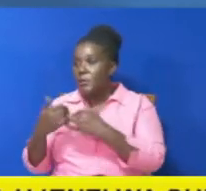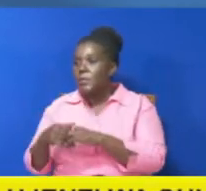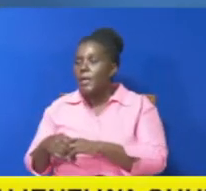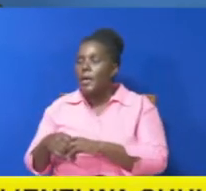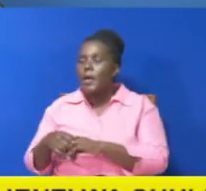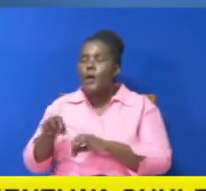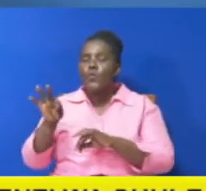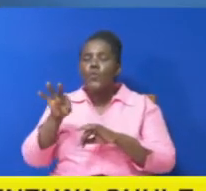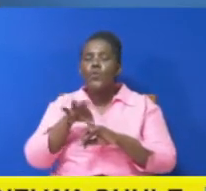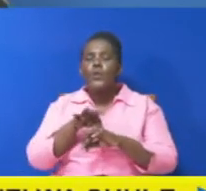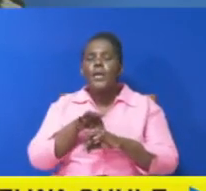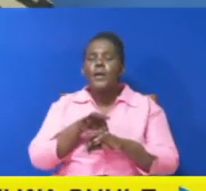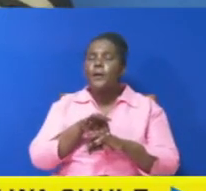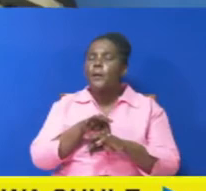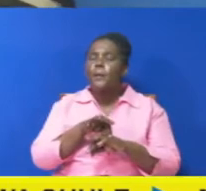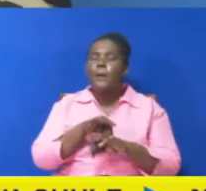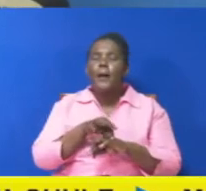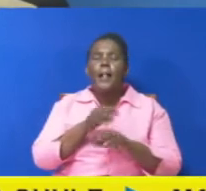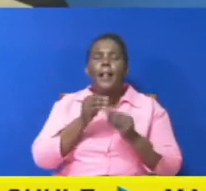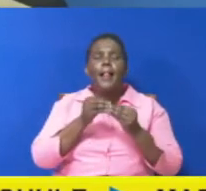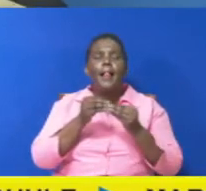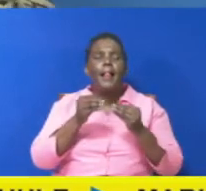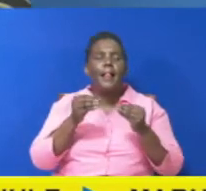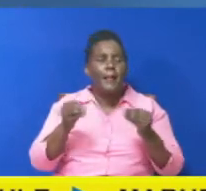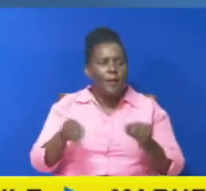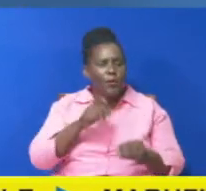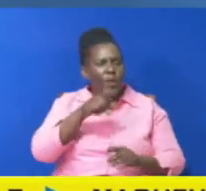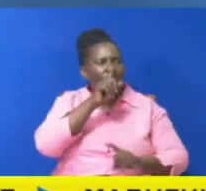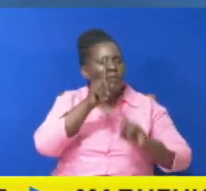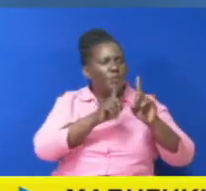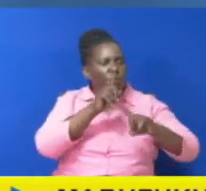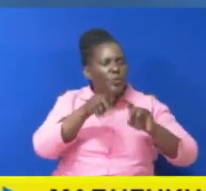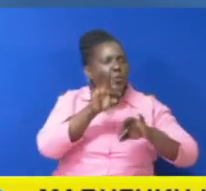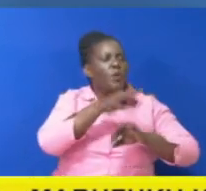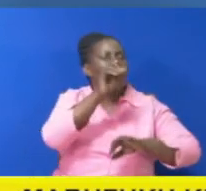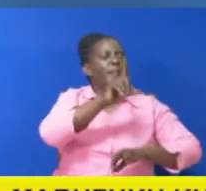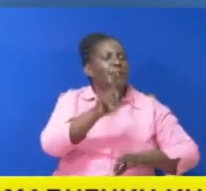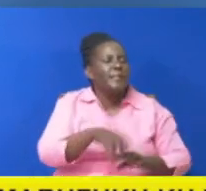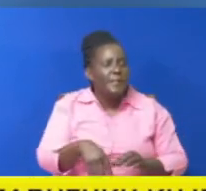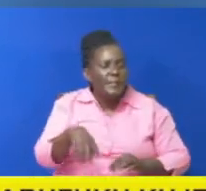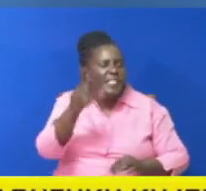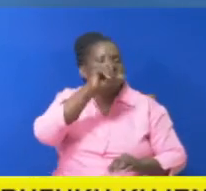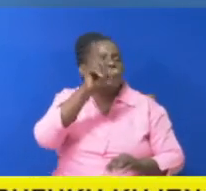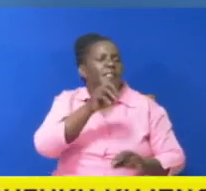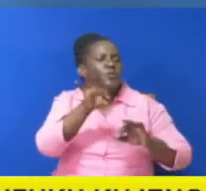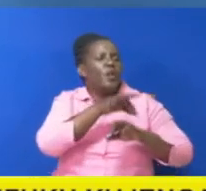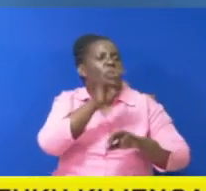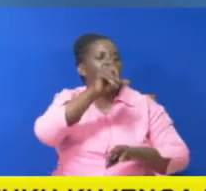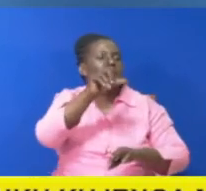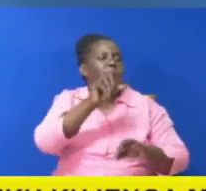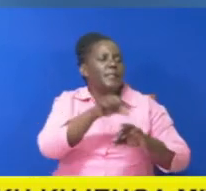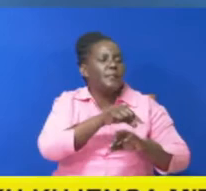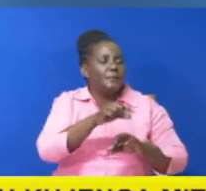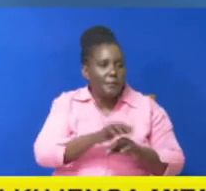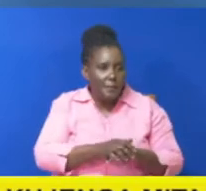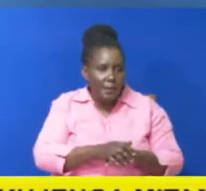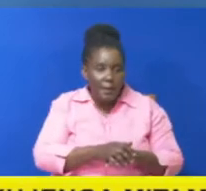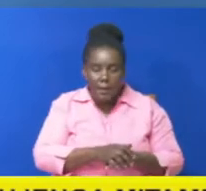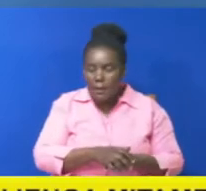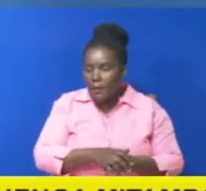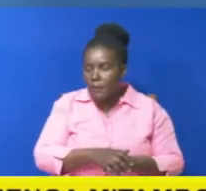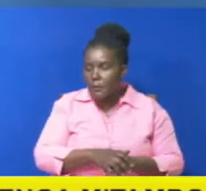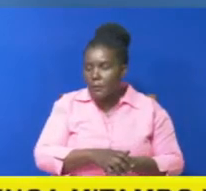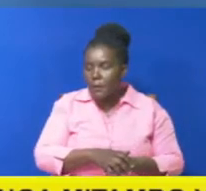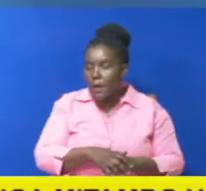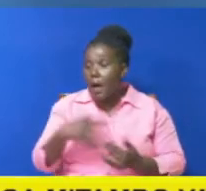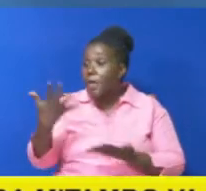kwamba wewe unaolewa lini? Mbona unazidi kuzeekea nyumbani? Mwisho wa siku anampata mwanaume yeyote anakubali kuingia katika ndoa. Lakini wakati